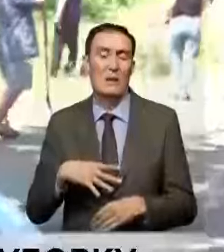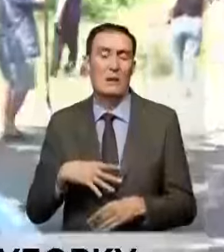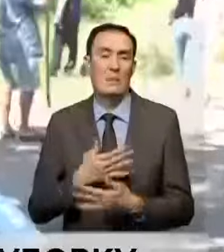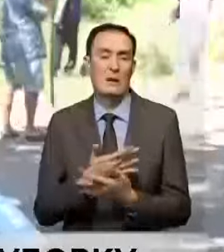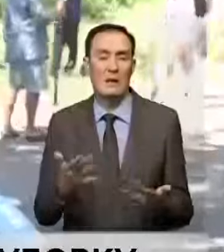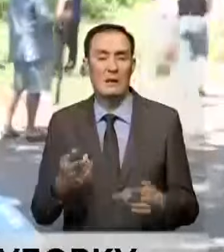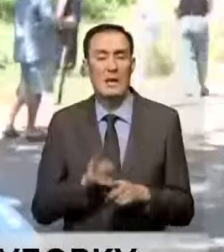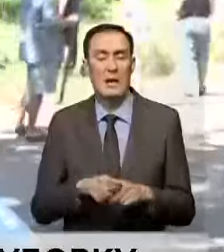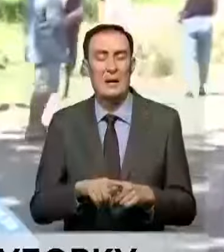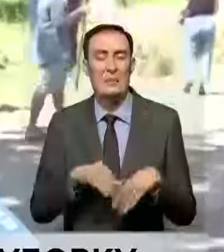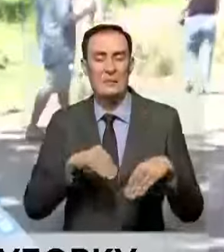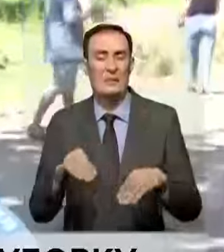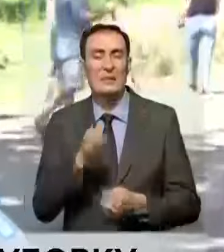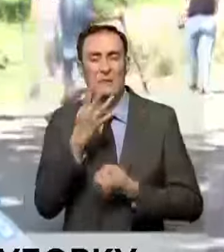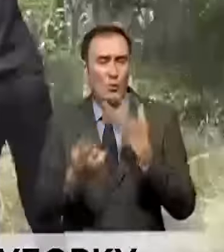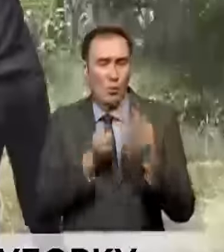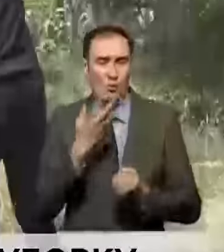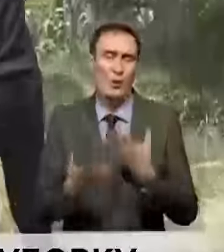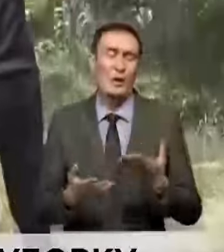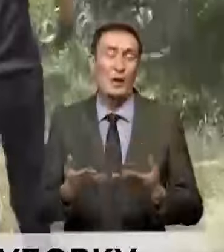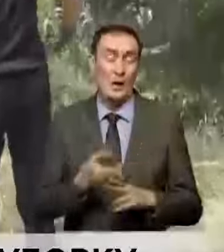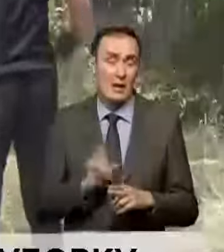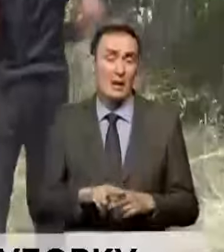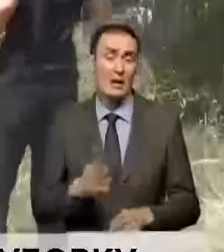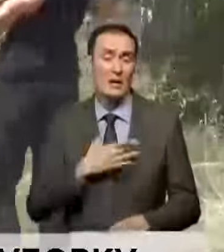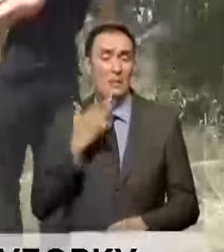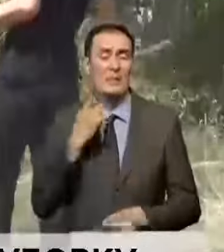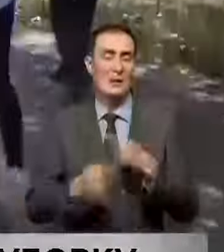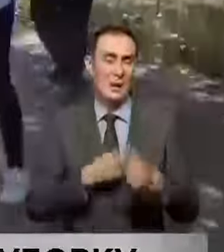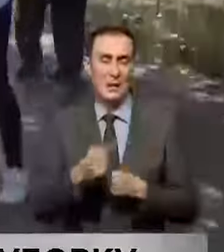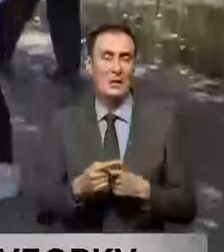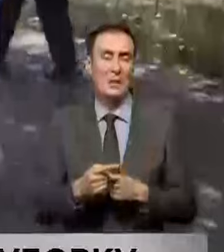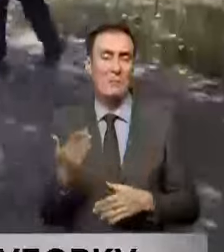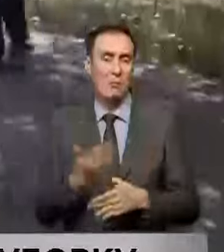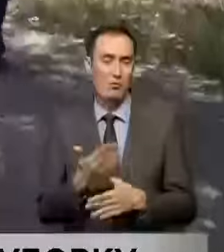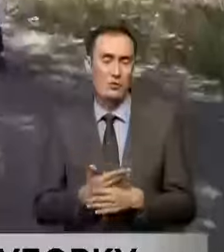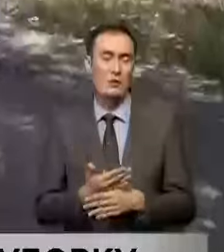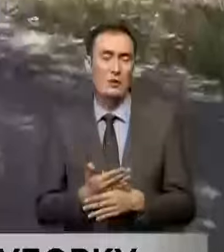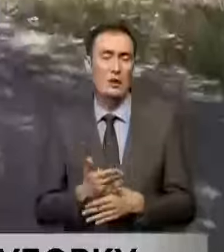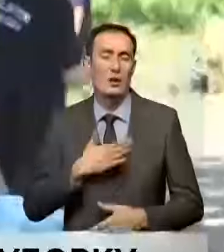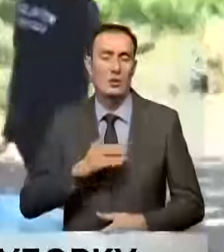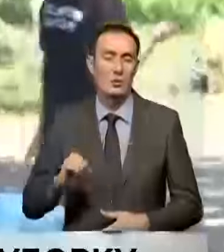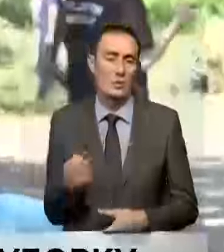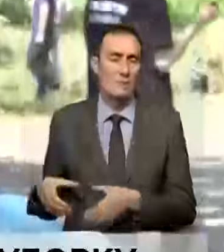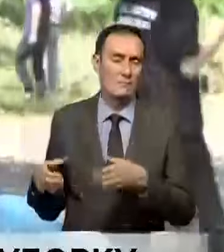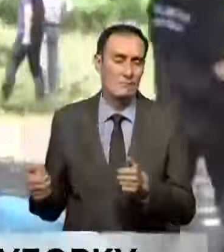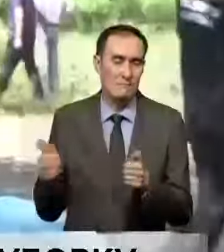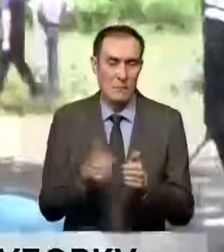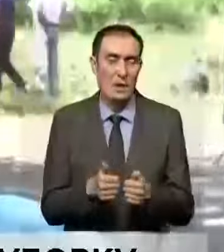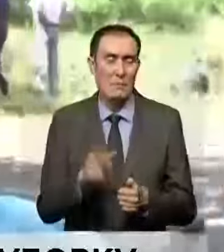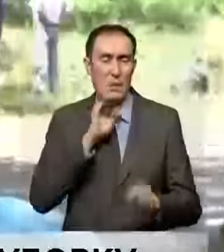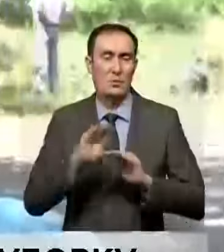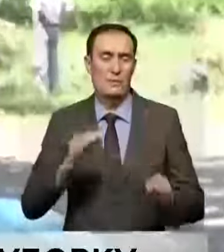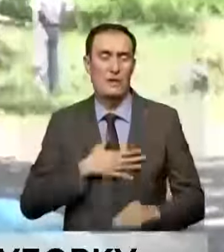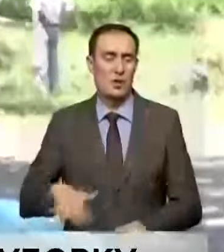посадочный материал для рассадки цветов. Это наши постоянные помощники, друзья помогают нам в